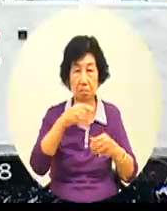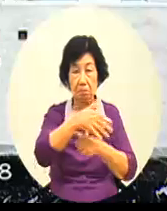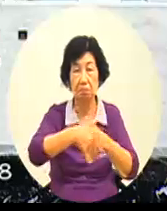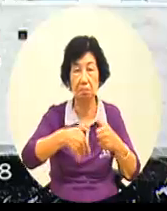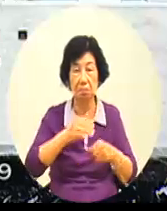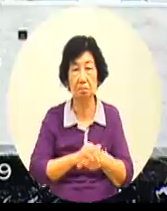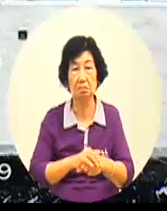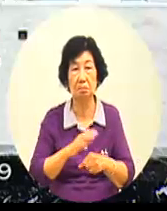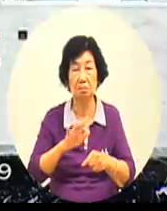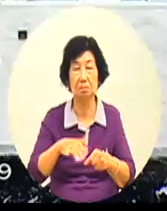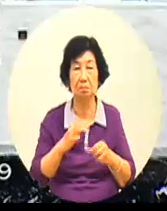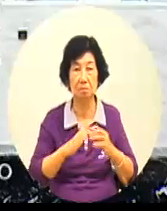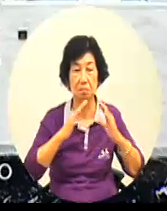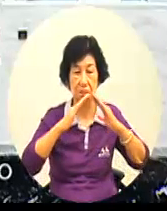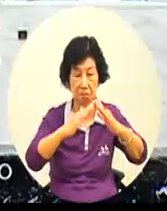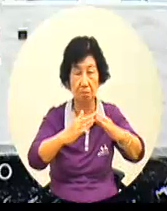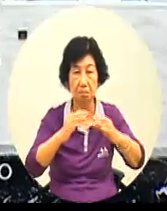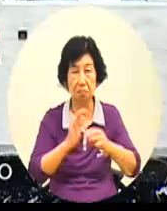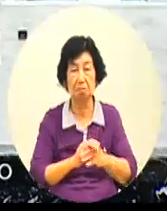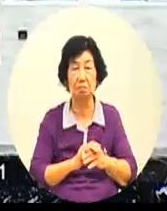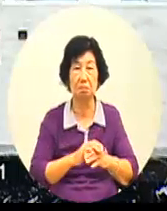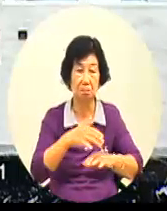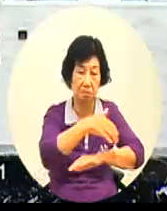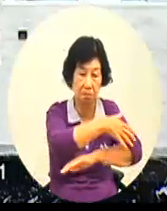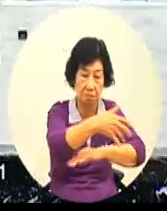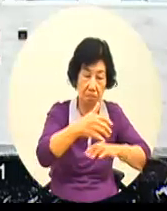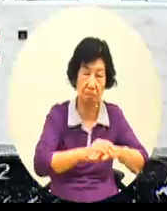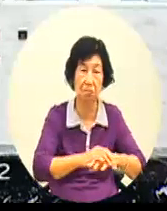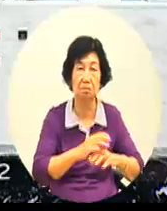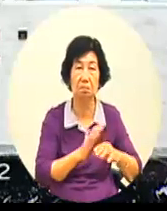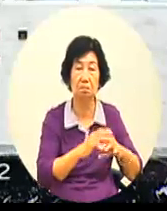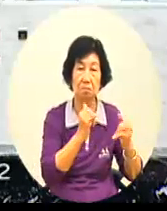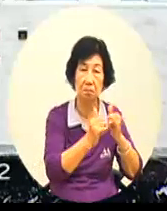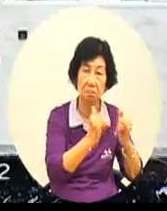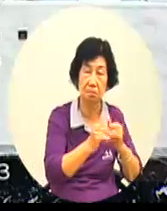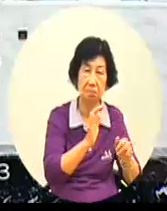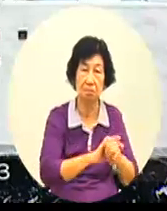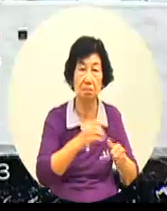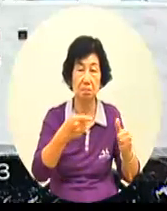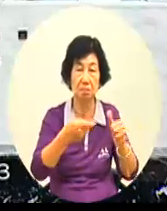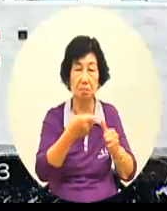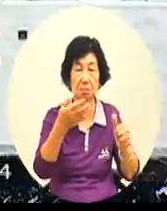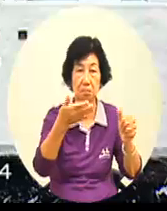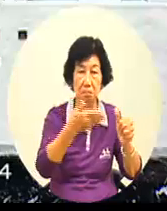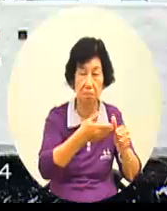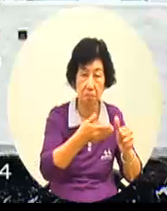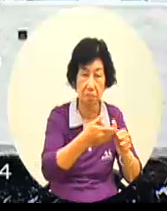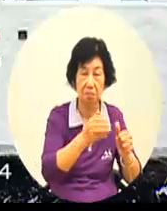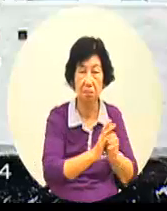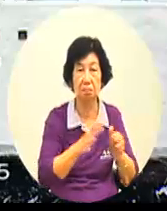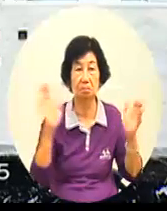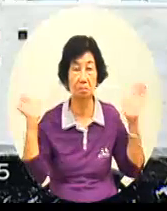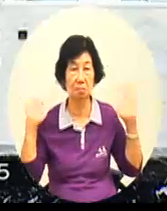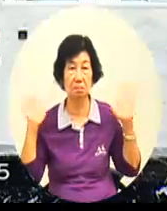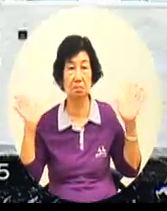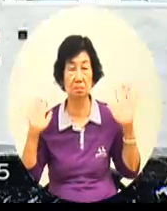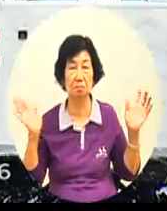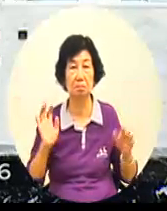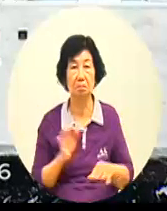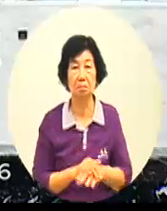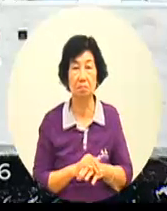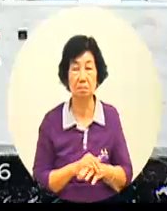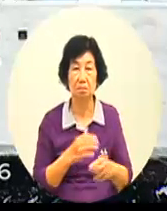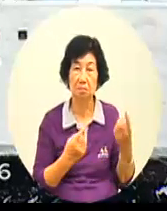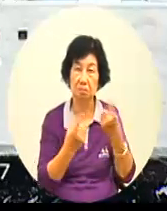在都会区呢，我们的乡亲呢，真正的需要的是我们的这些教育孩子的时候，你尤其在这个参